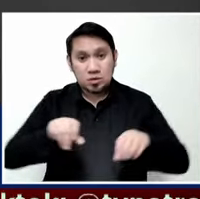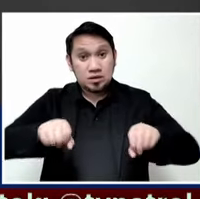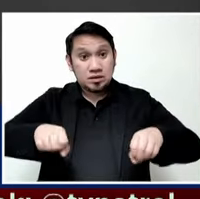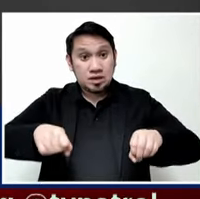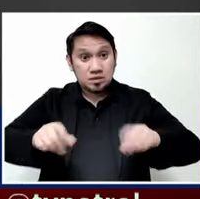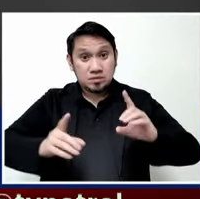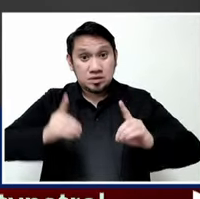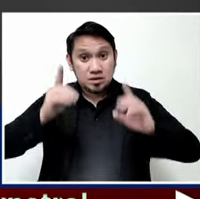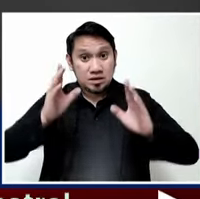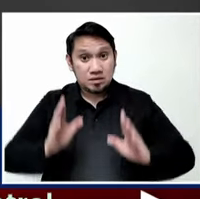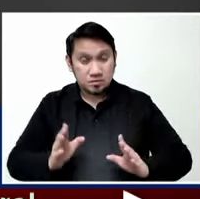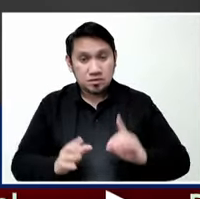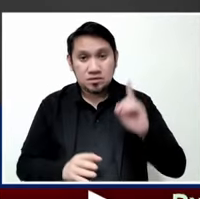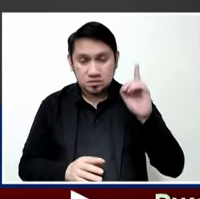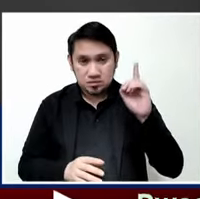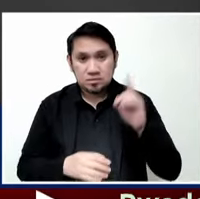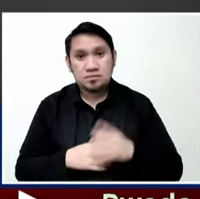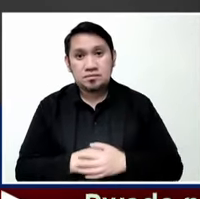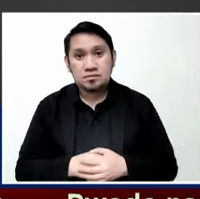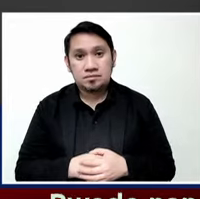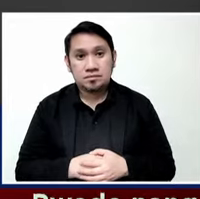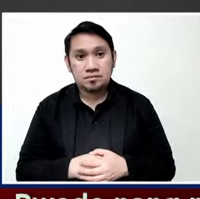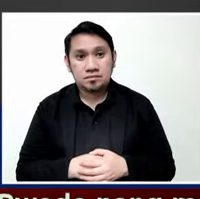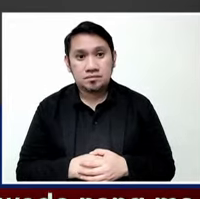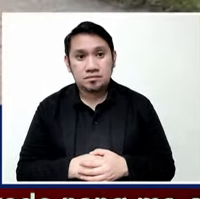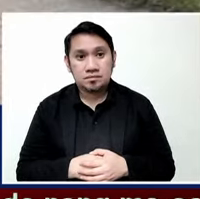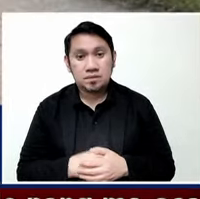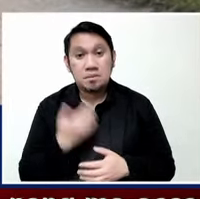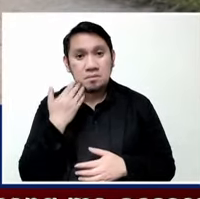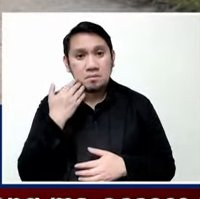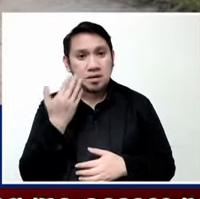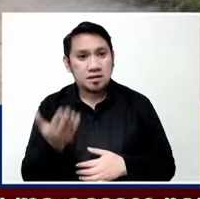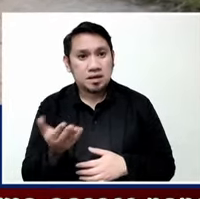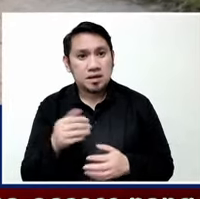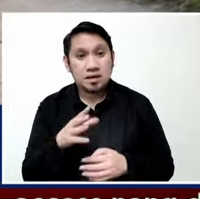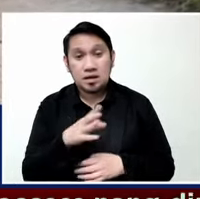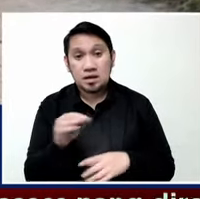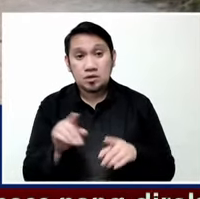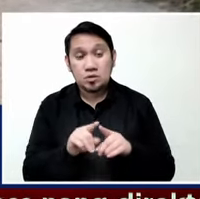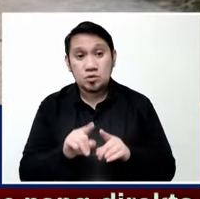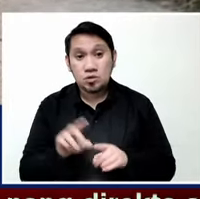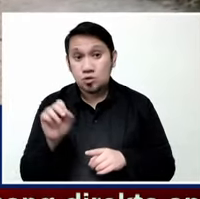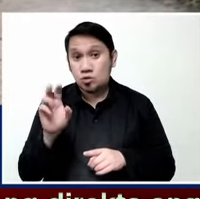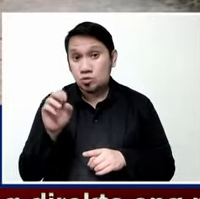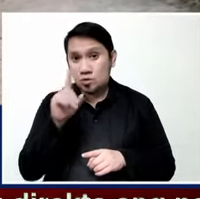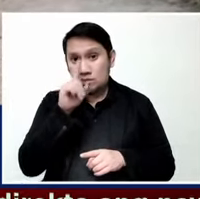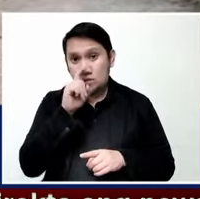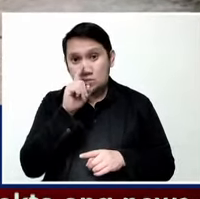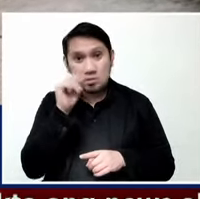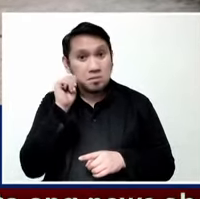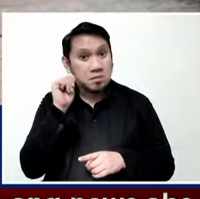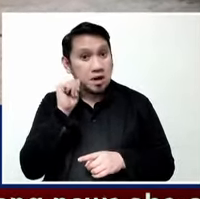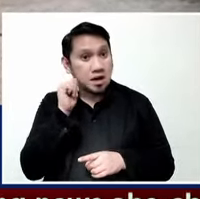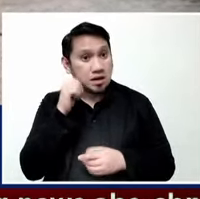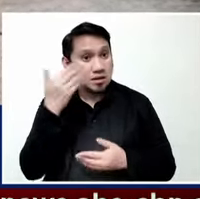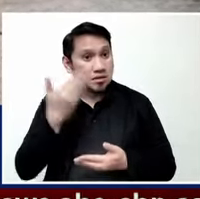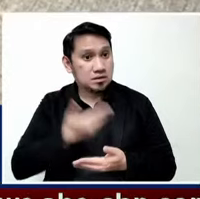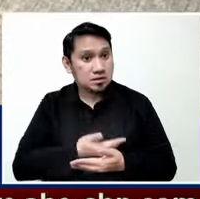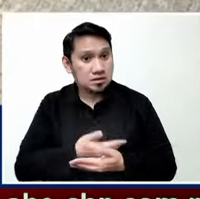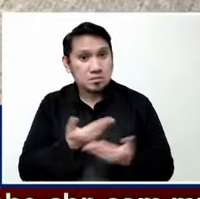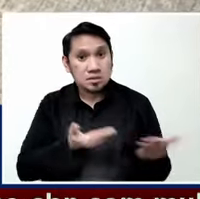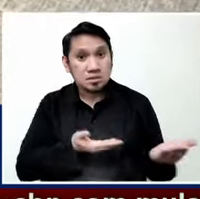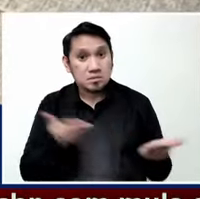Michael Garcia sa barangay Mayaw, Castillo. Patay si Garcia at ang 12 anyos niyang anak na babae na ihahatid niya